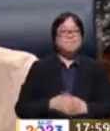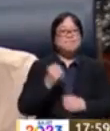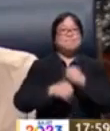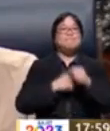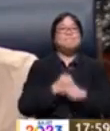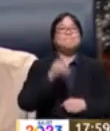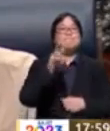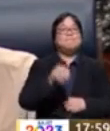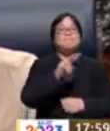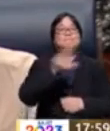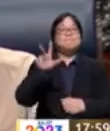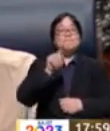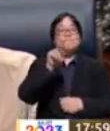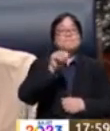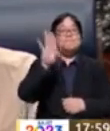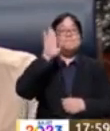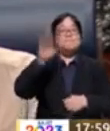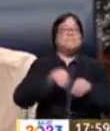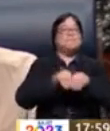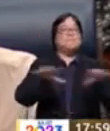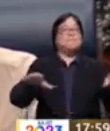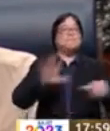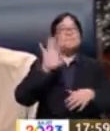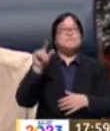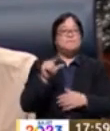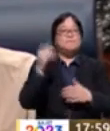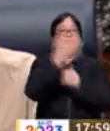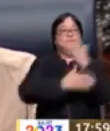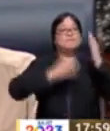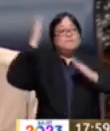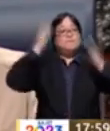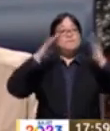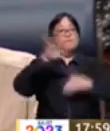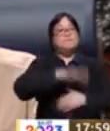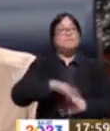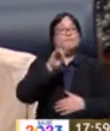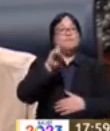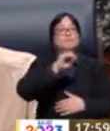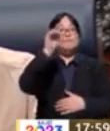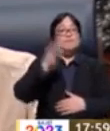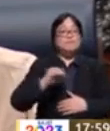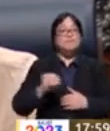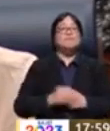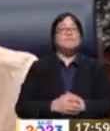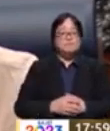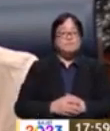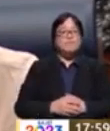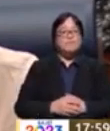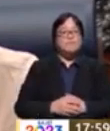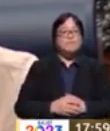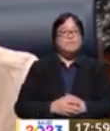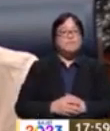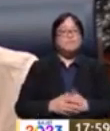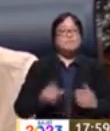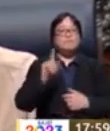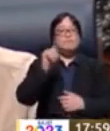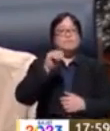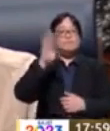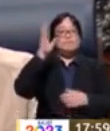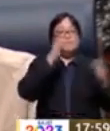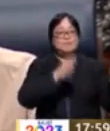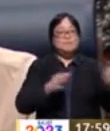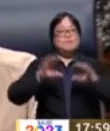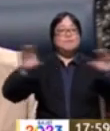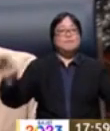Bagi tahun 2023, DNB akan memperluas rangkaian 5G di seluruh negara merangkumi 70% kawasan berpendudukan tinggi. DNB berancang